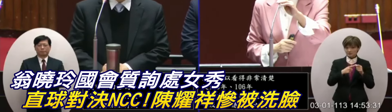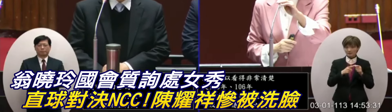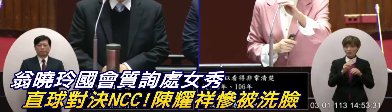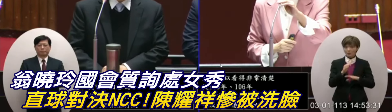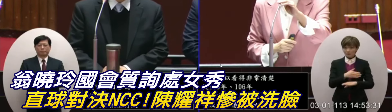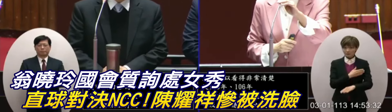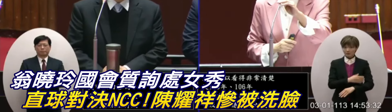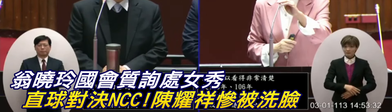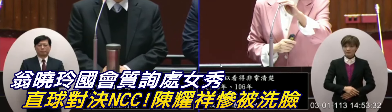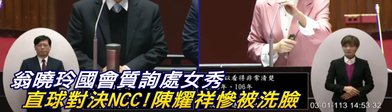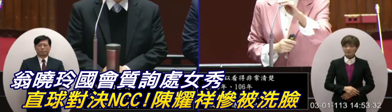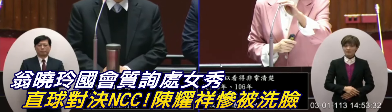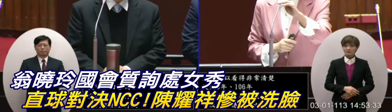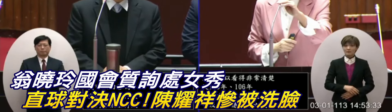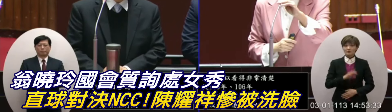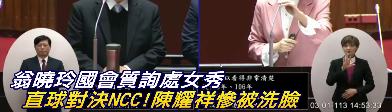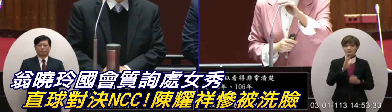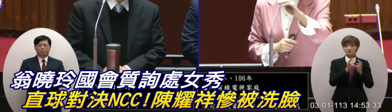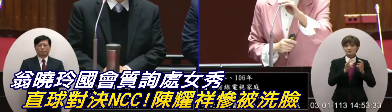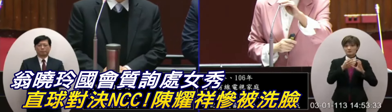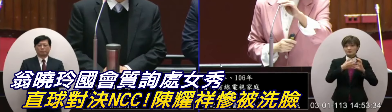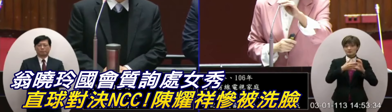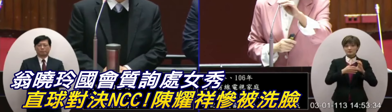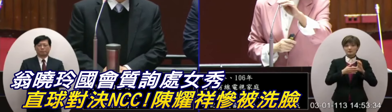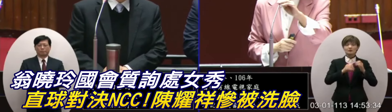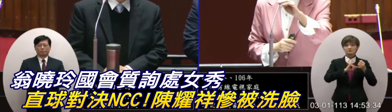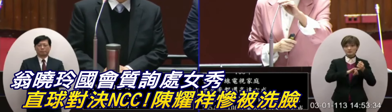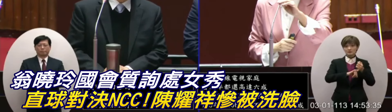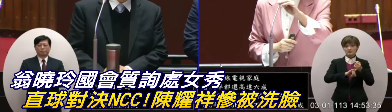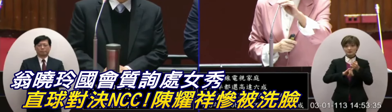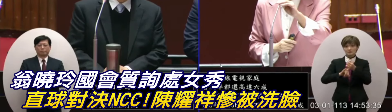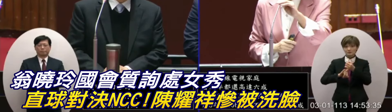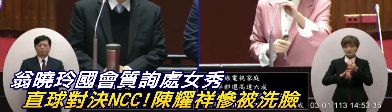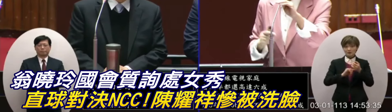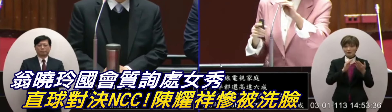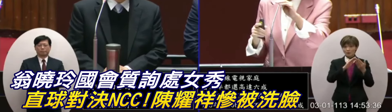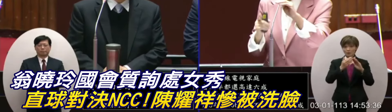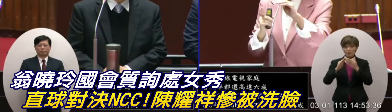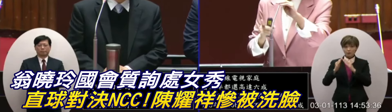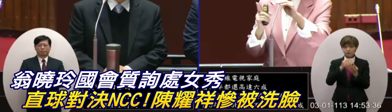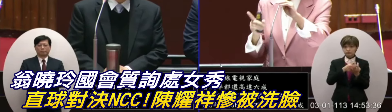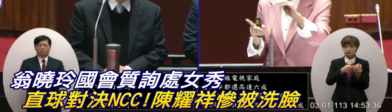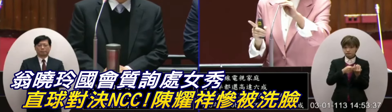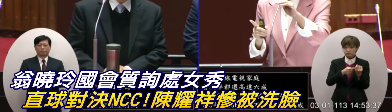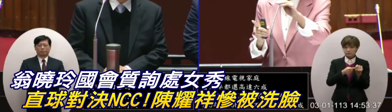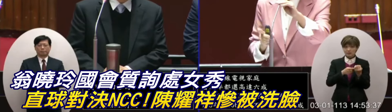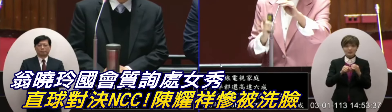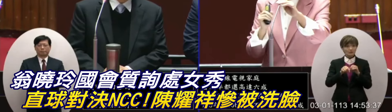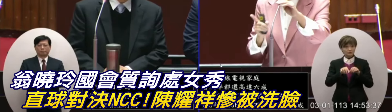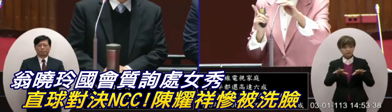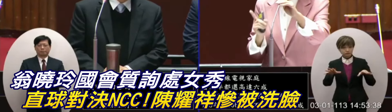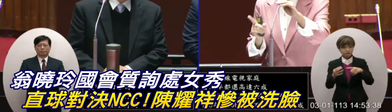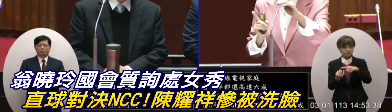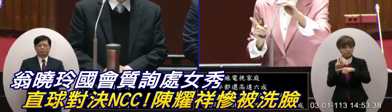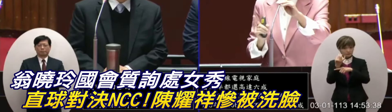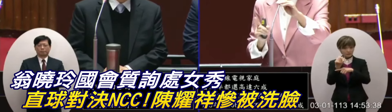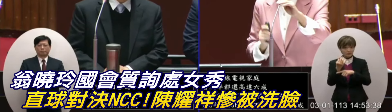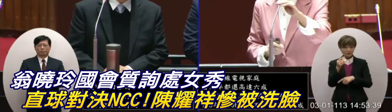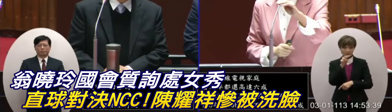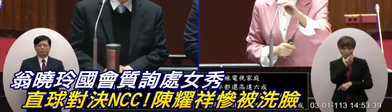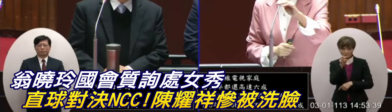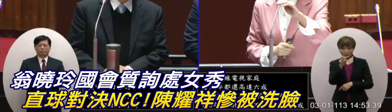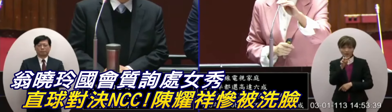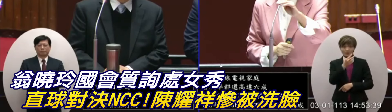后，有线电视订户数的普及订户数以及普及率明显的